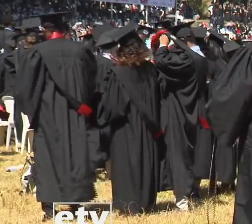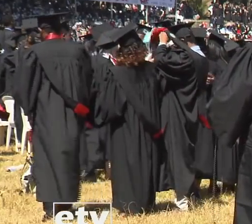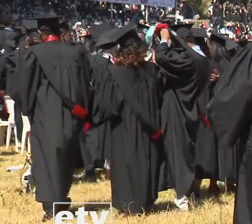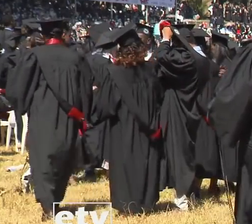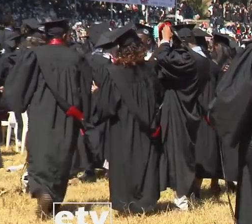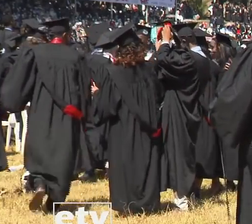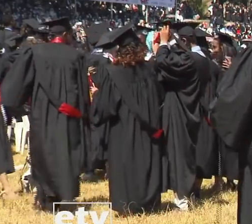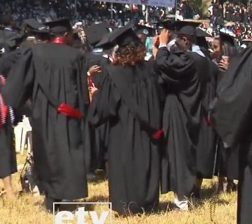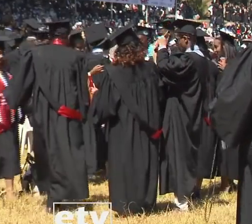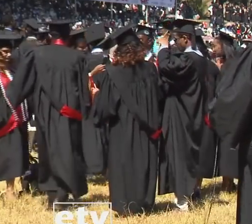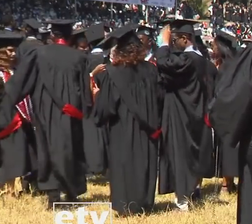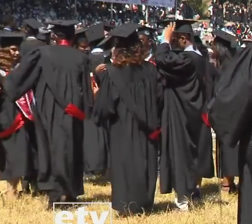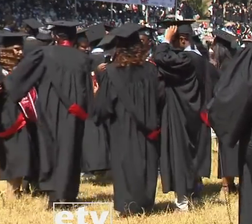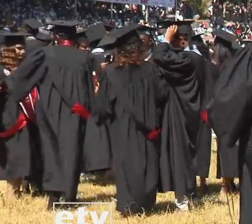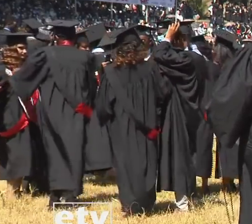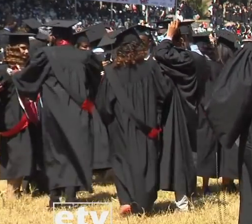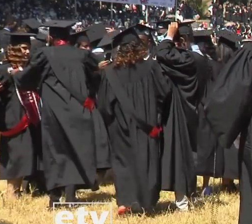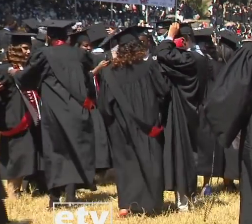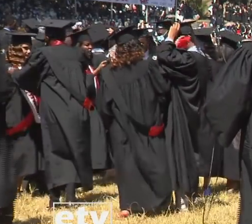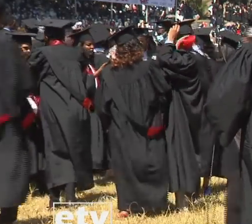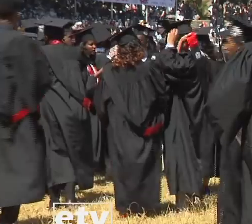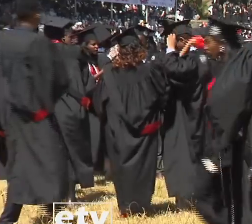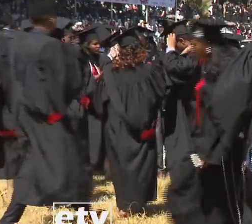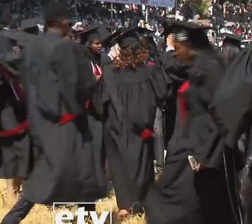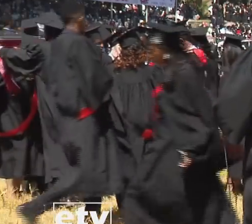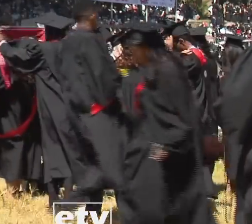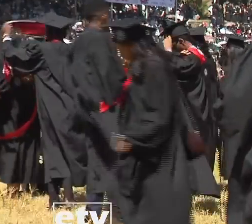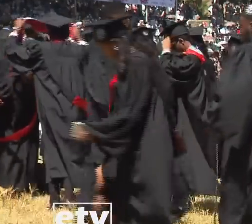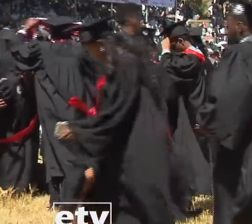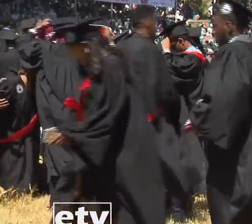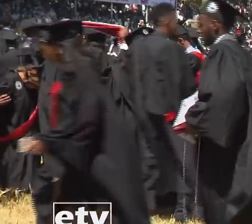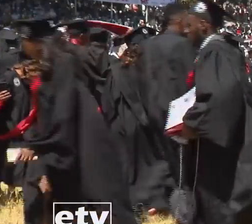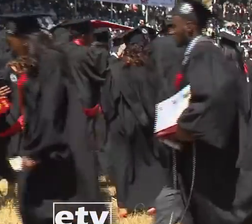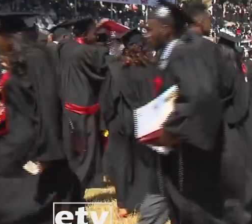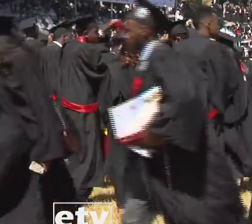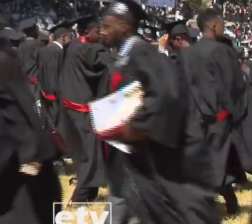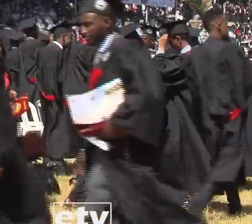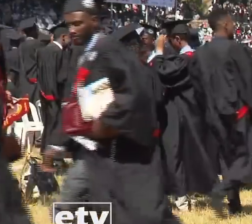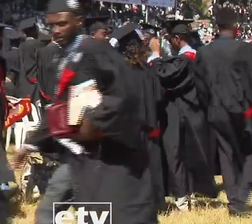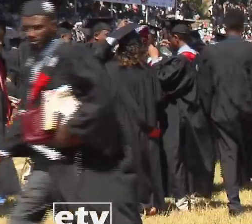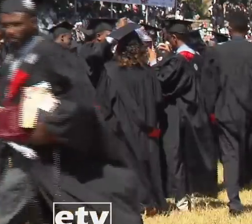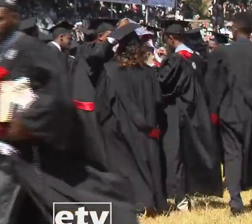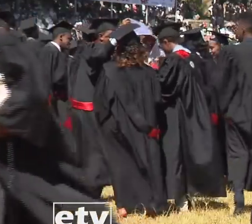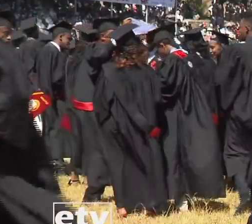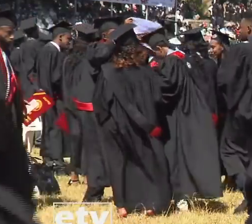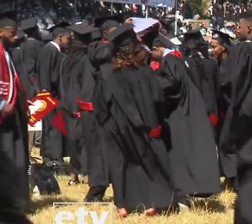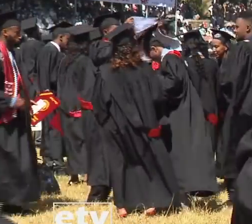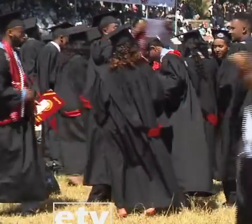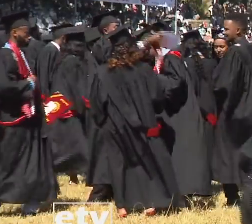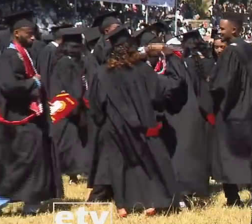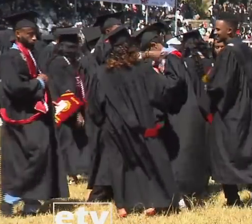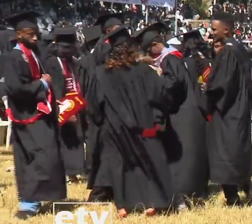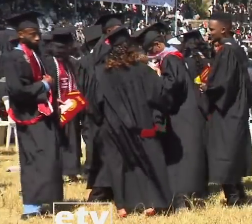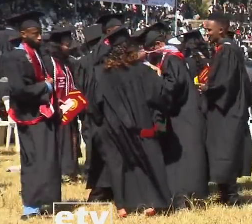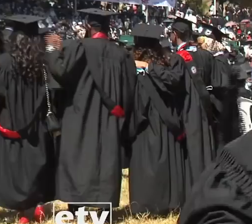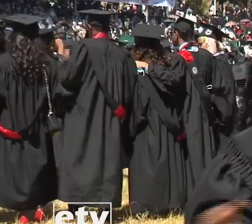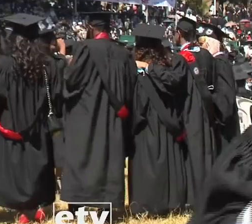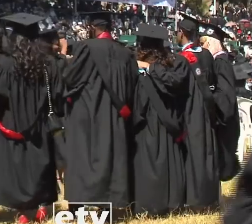ጊዜ ውስጥ ያልኩ የእኛን ጉጉት እንድንፈጽም እድሉን ስለሰጡን ዩኒቨርሲቲያችን ከልብ